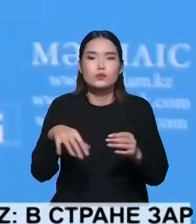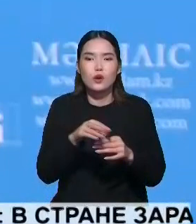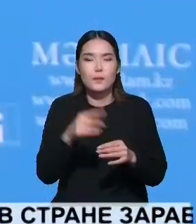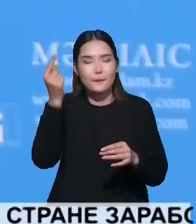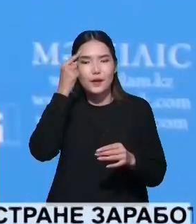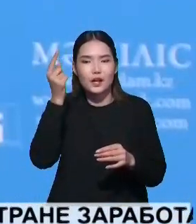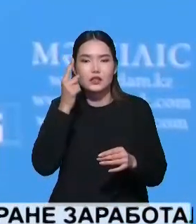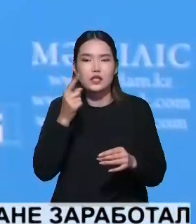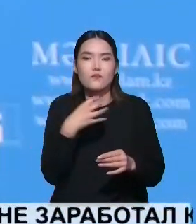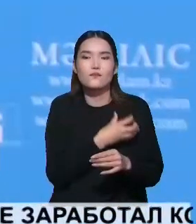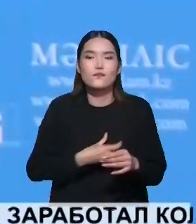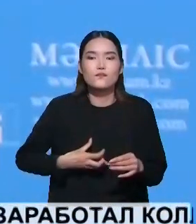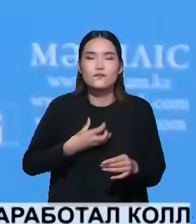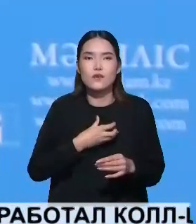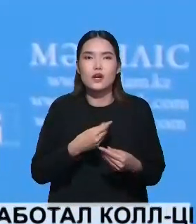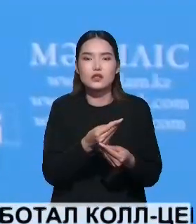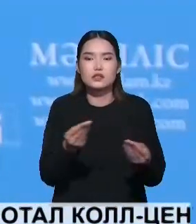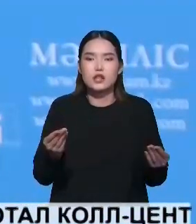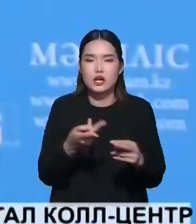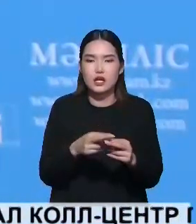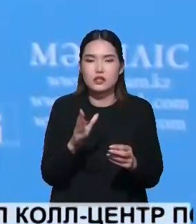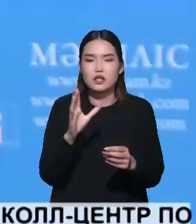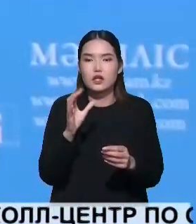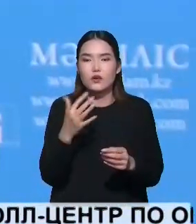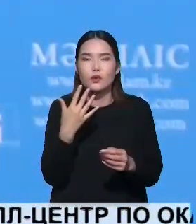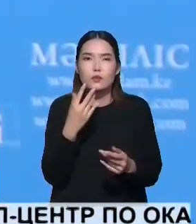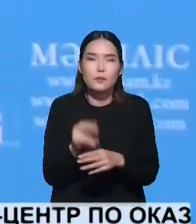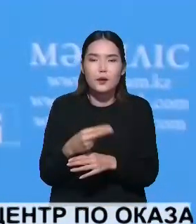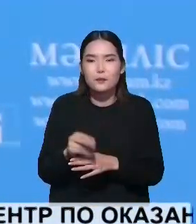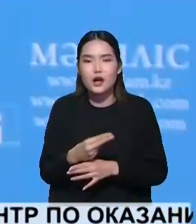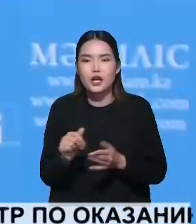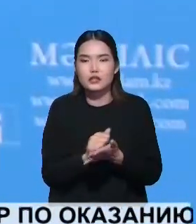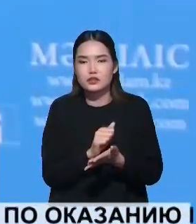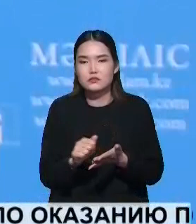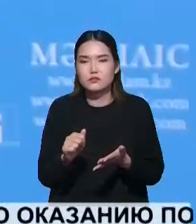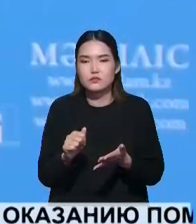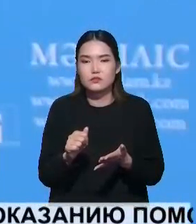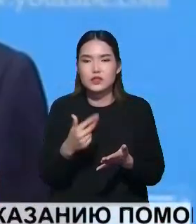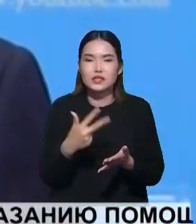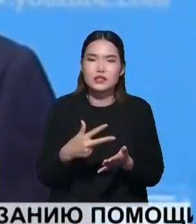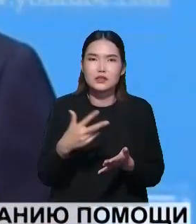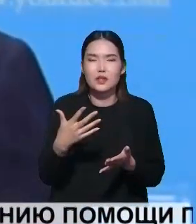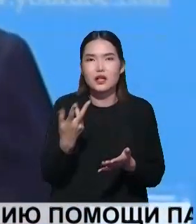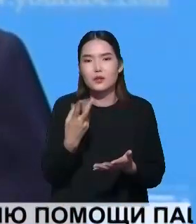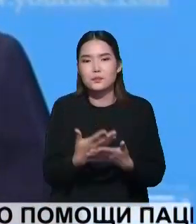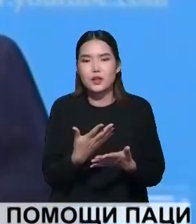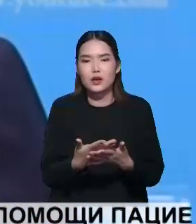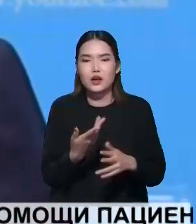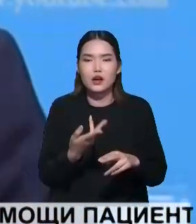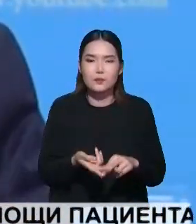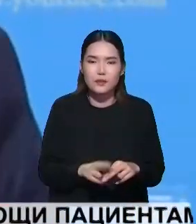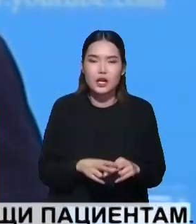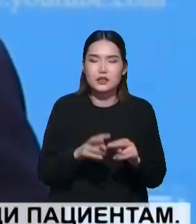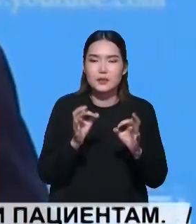Много там 555 поправок было, из них 200 35 приняты. Первоочередно,